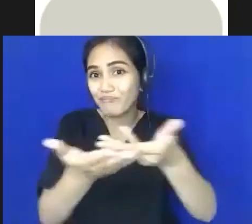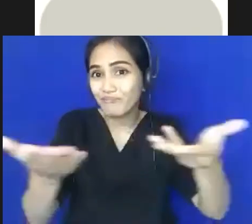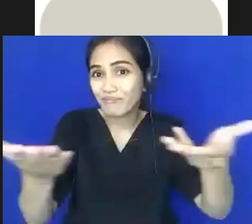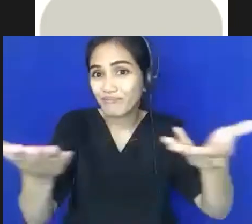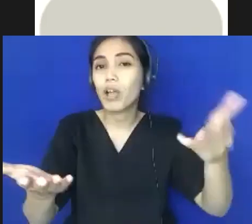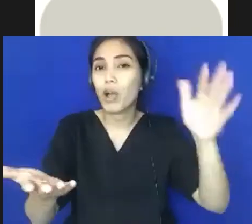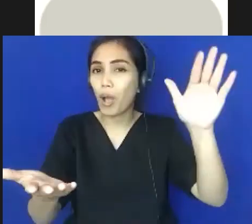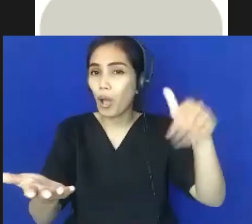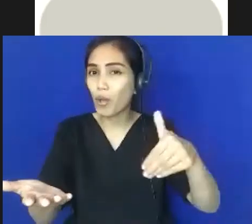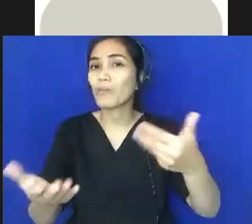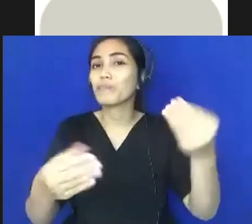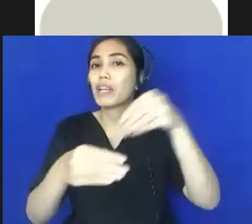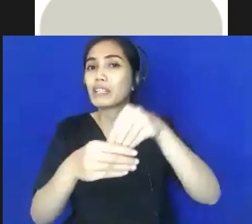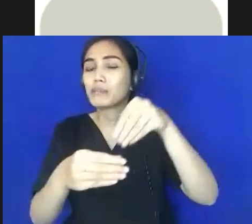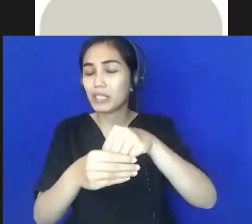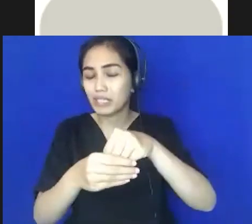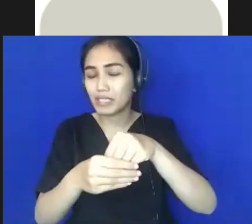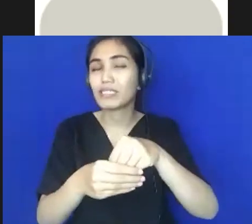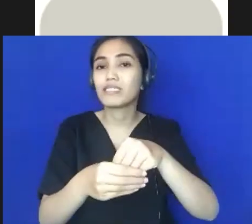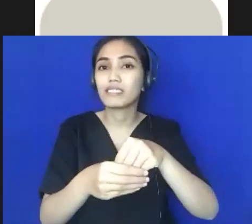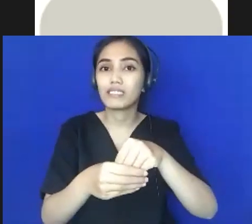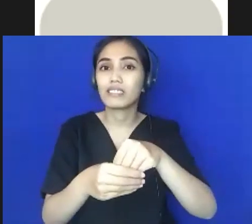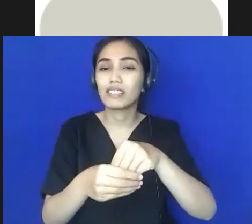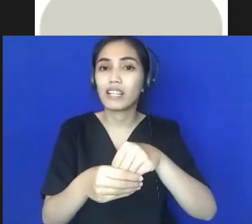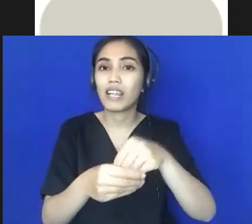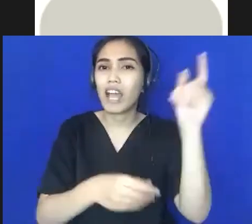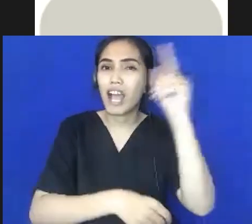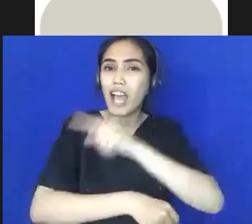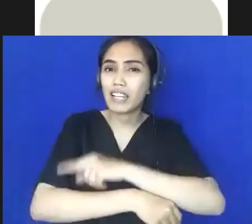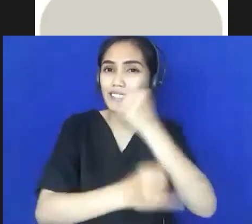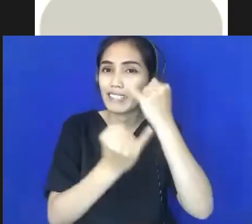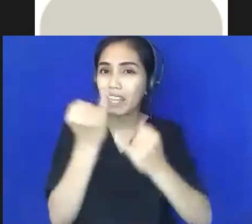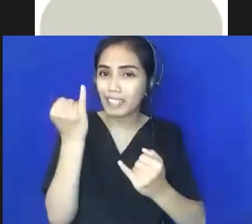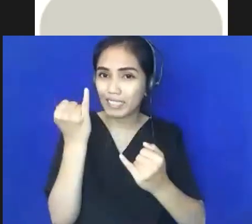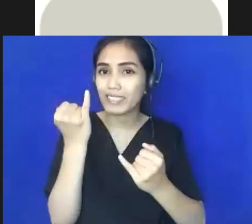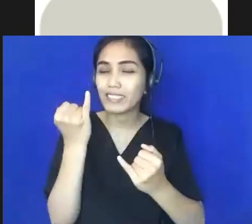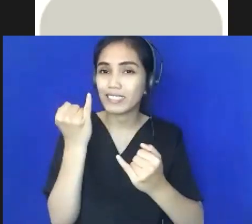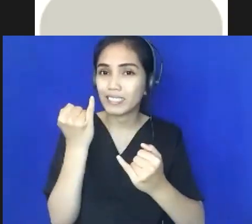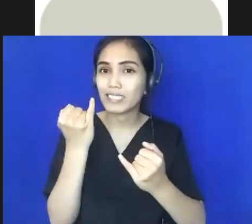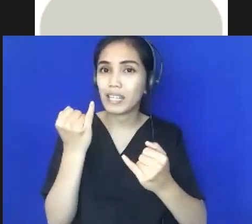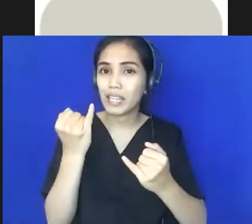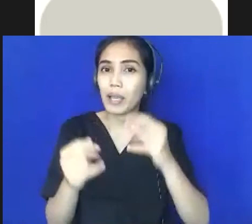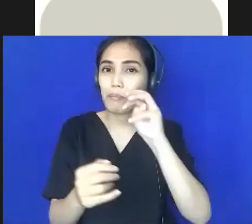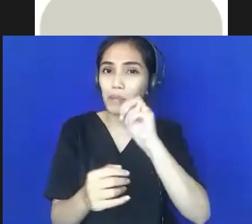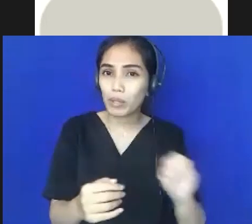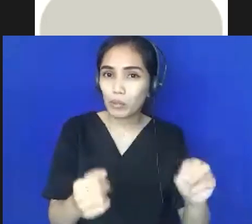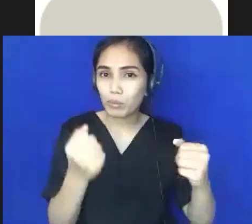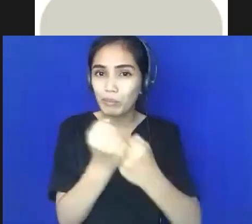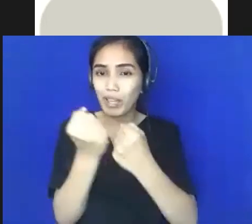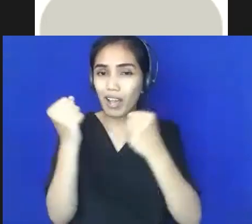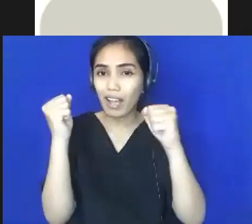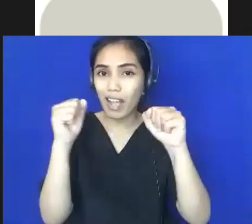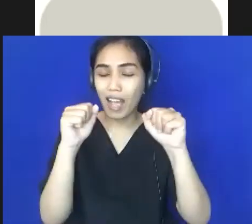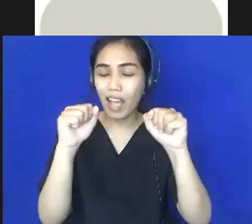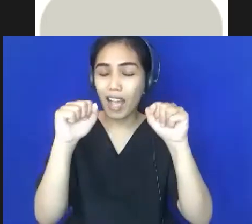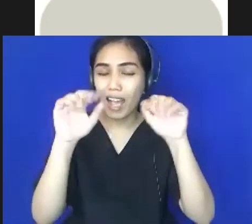tetap berpartisipasi dalam hari terakhir dari Pekan Berpihak pada Anak 2021 yang diadakan oleh